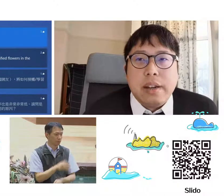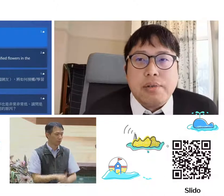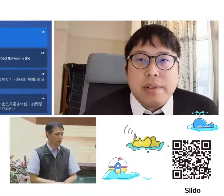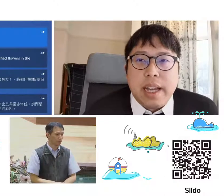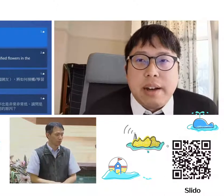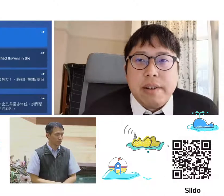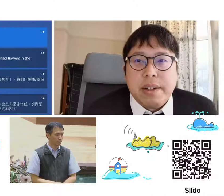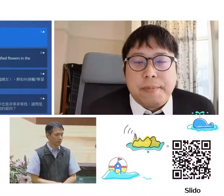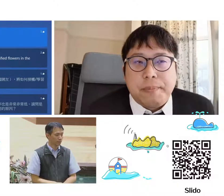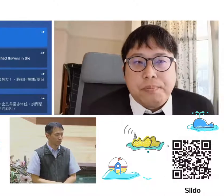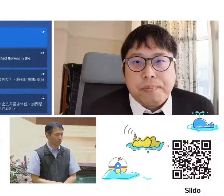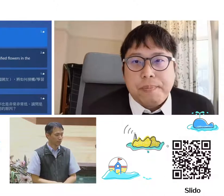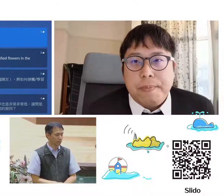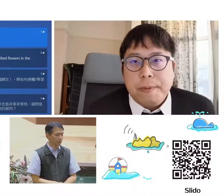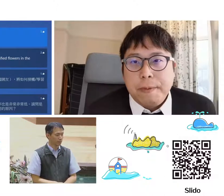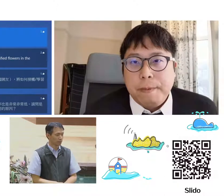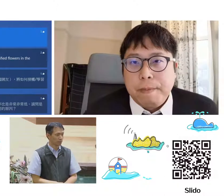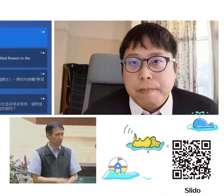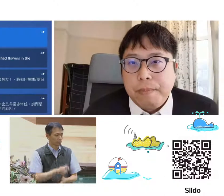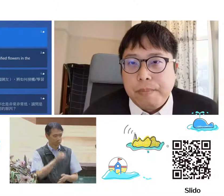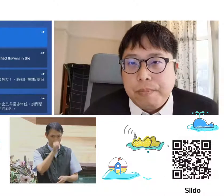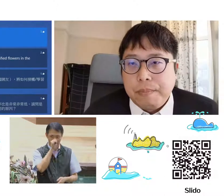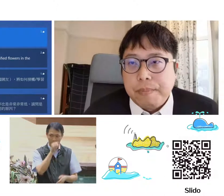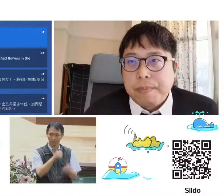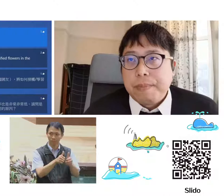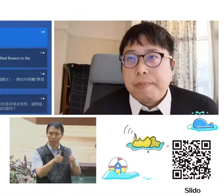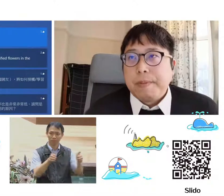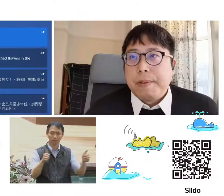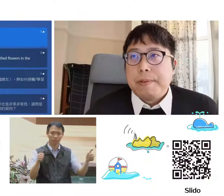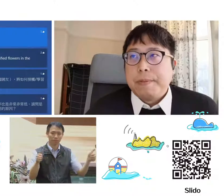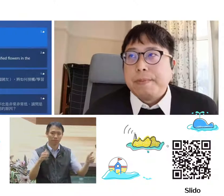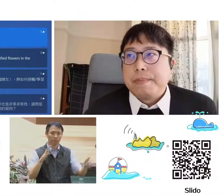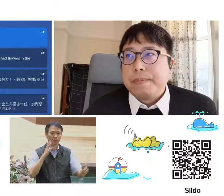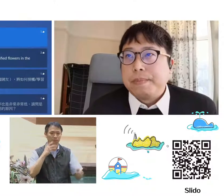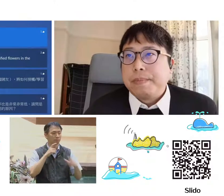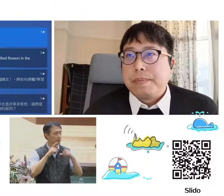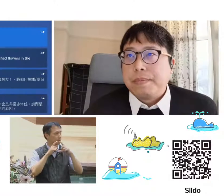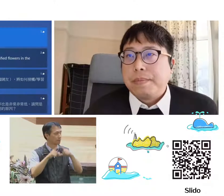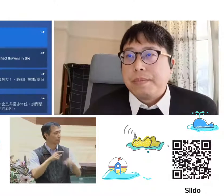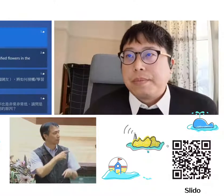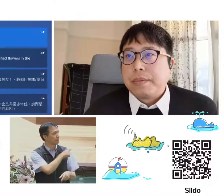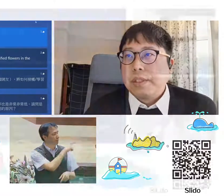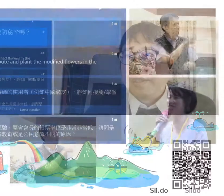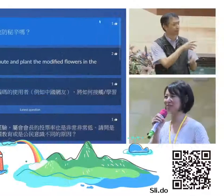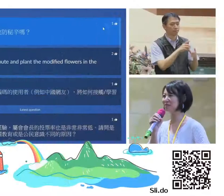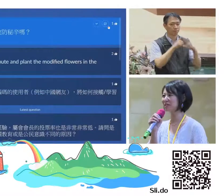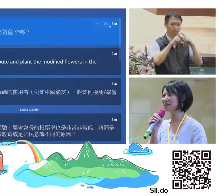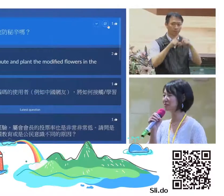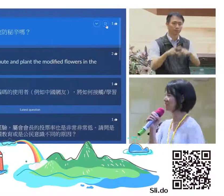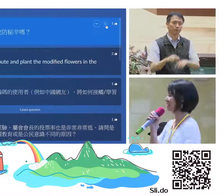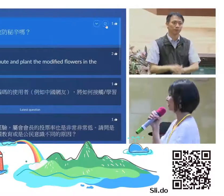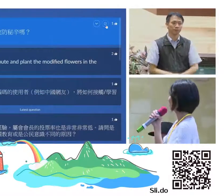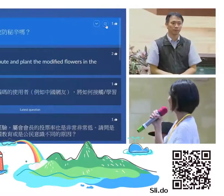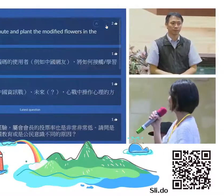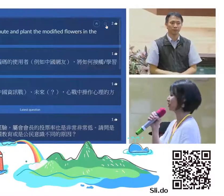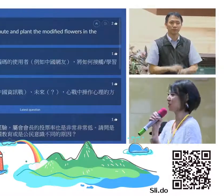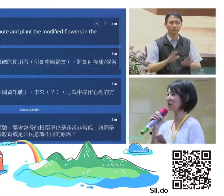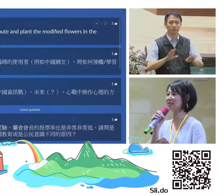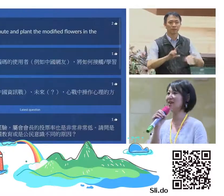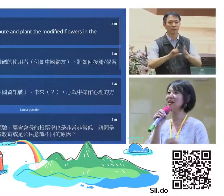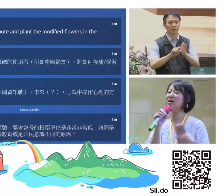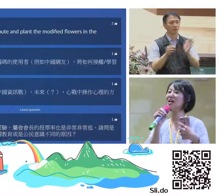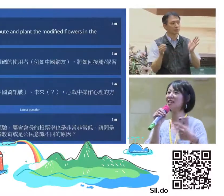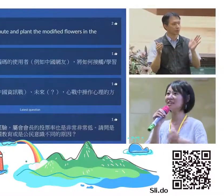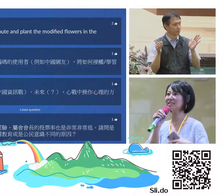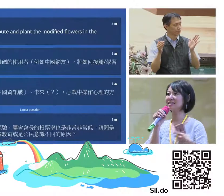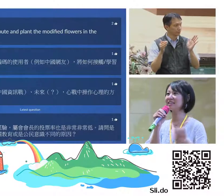环境也要处理好。 好，那谢谢两位团队的分享，两位讲者的分享。我们现在时间到，所以要